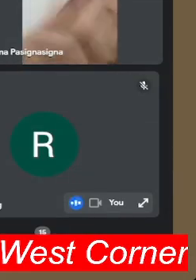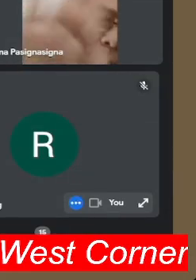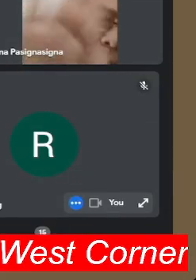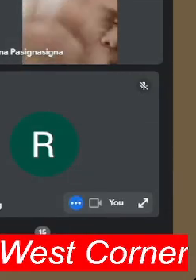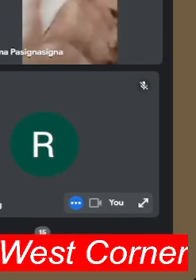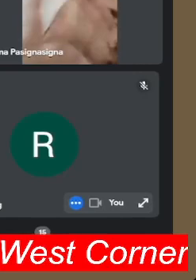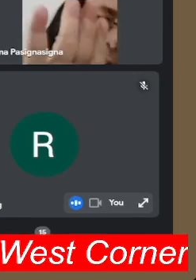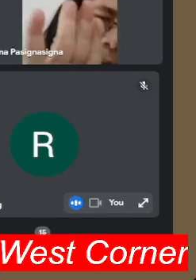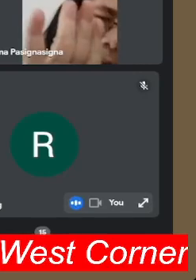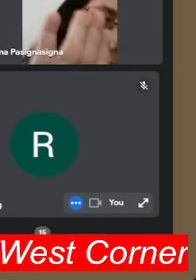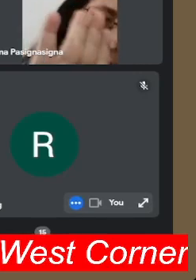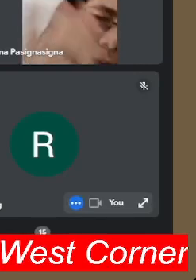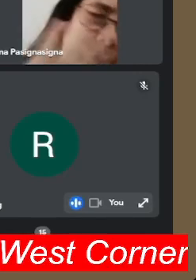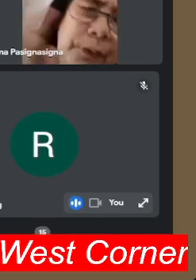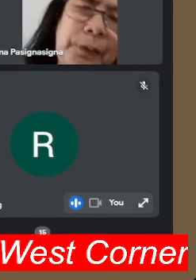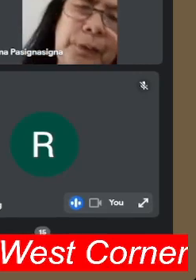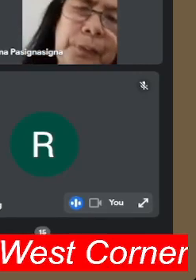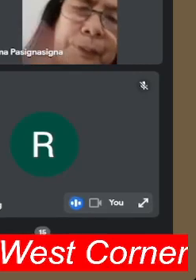Amen, amen.